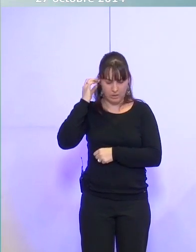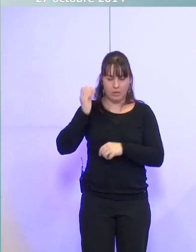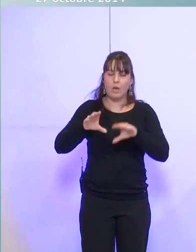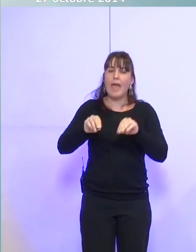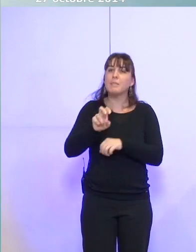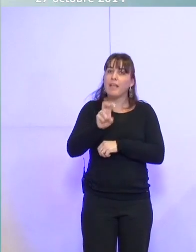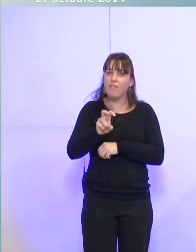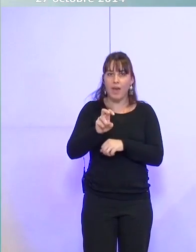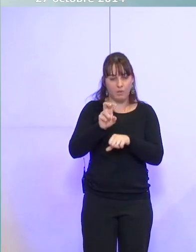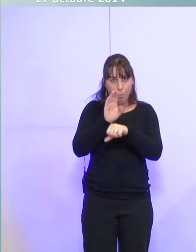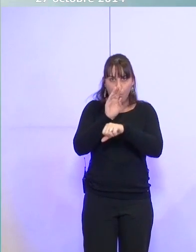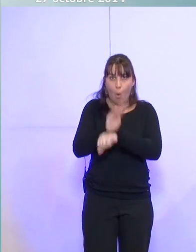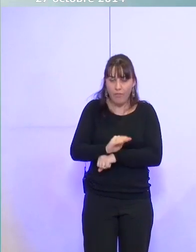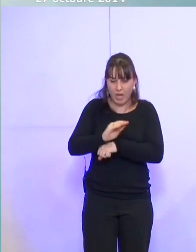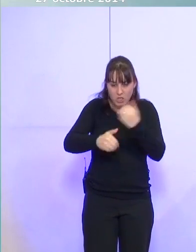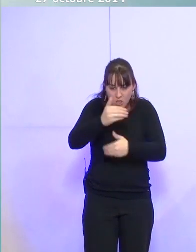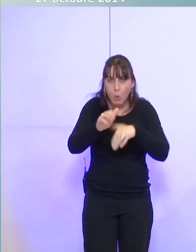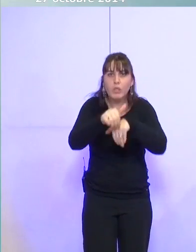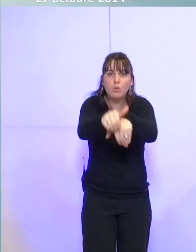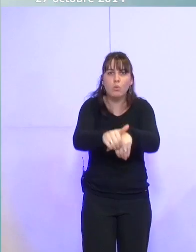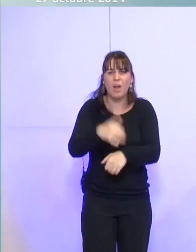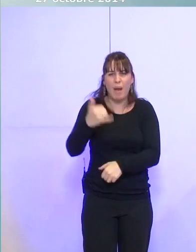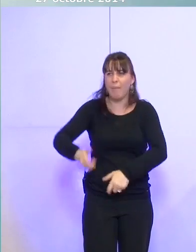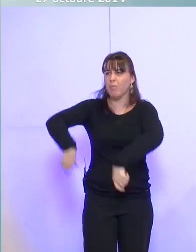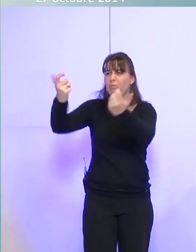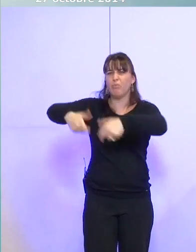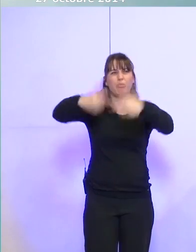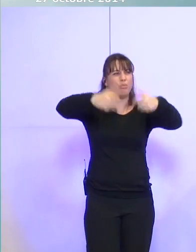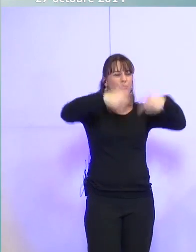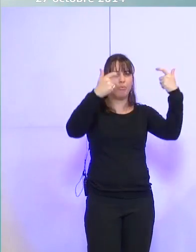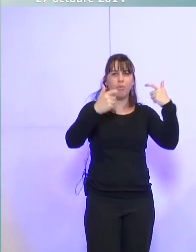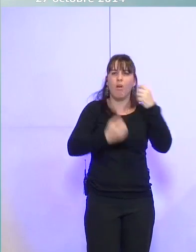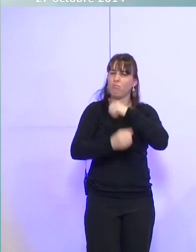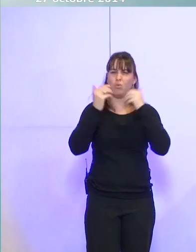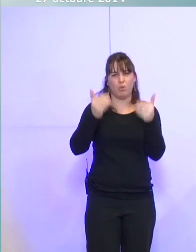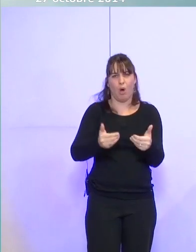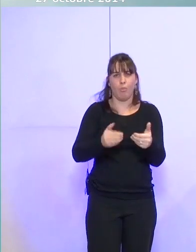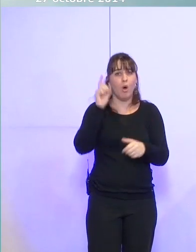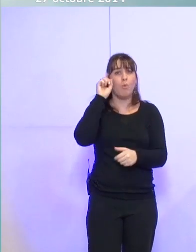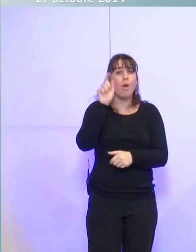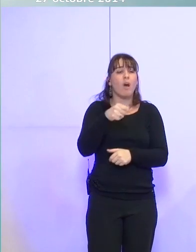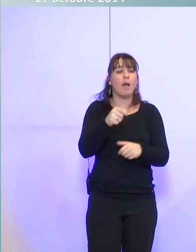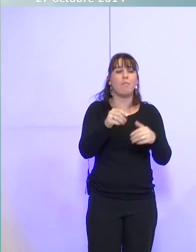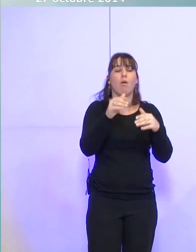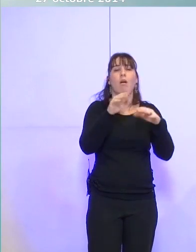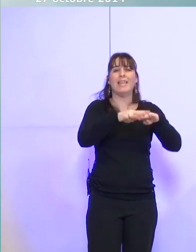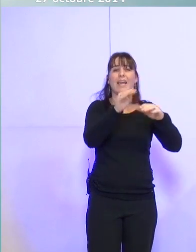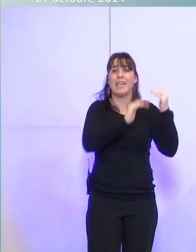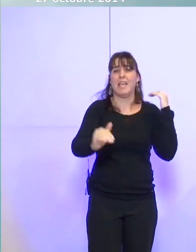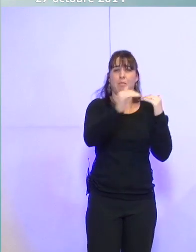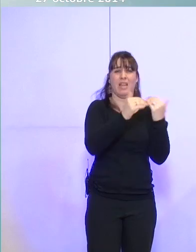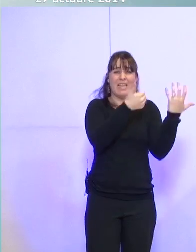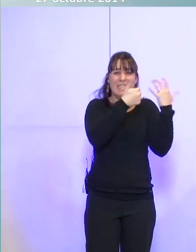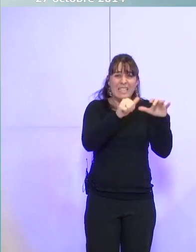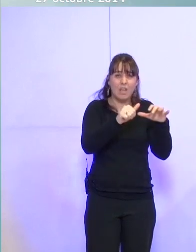verts. Il faut arrêter de bétonner à tout va, comme par exemple à l'Esplanade, 600 logements prévus, et de faire de la